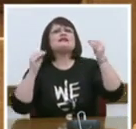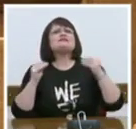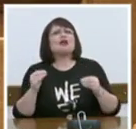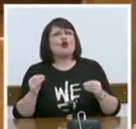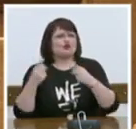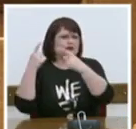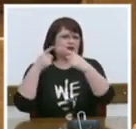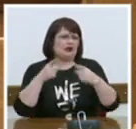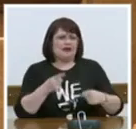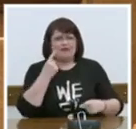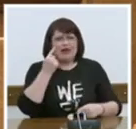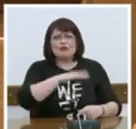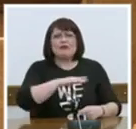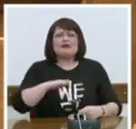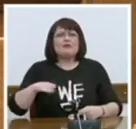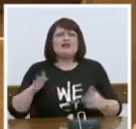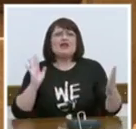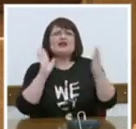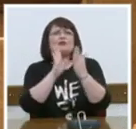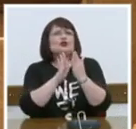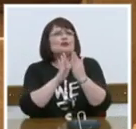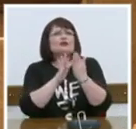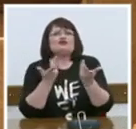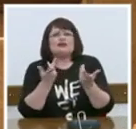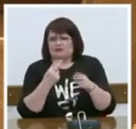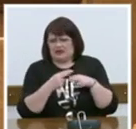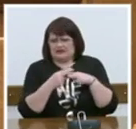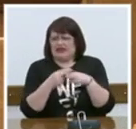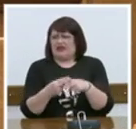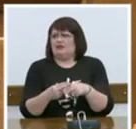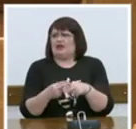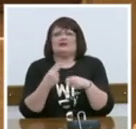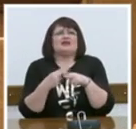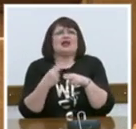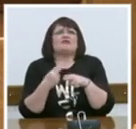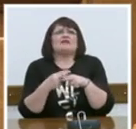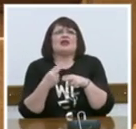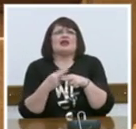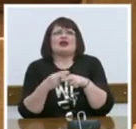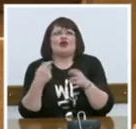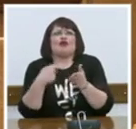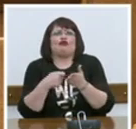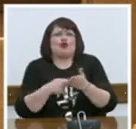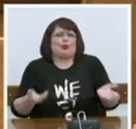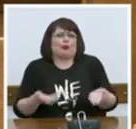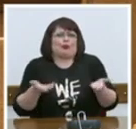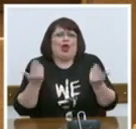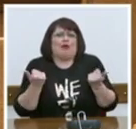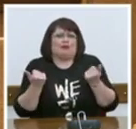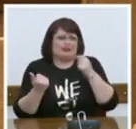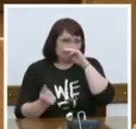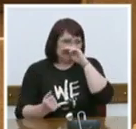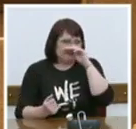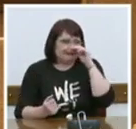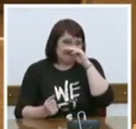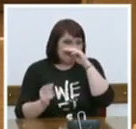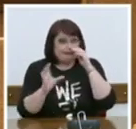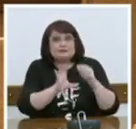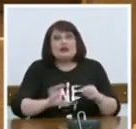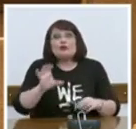παιδιά μας να αντιμετωπίζονται ως τεκμήριο και όχι ως αιτία φοροελάφρυνσης. Ψάχνουμε, χωρίς να βρίσκουμε,